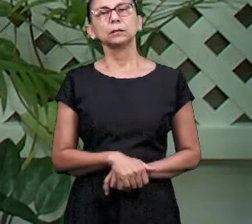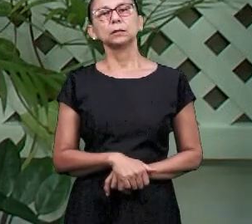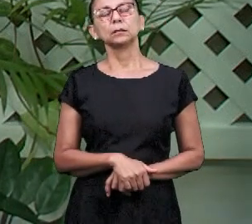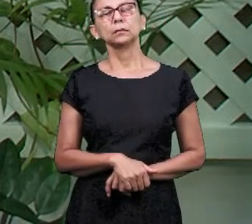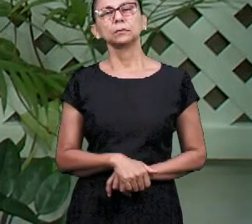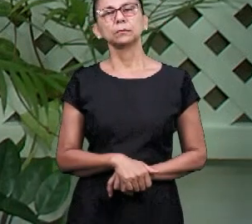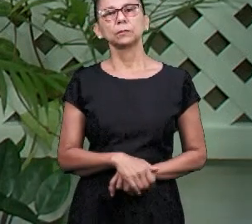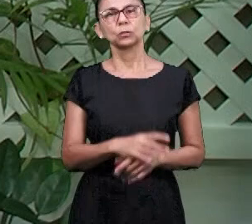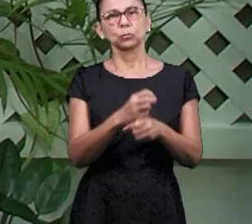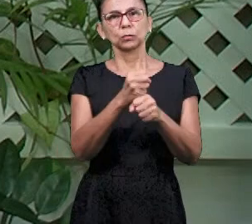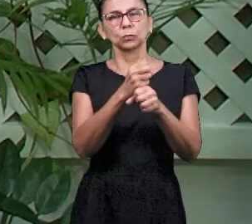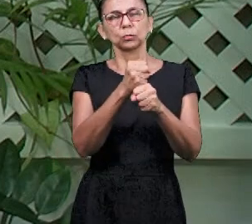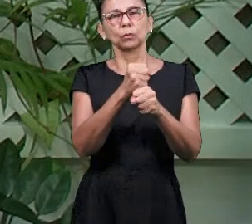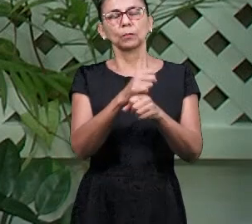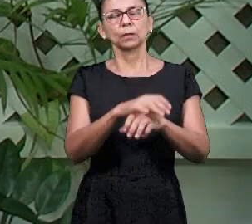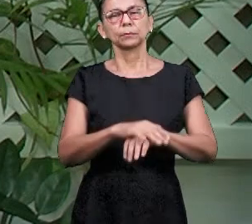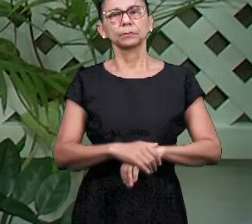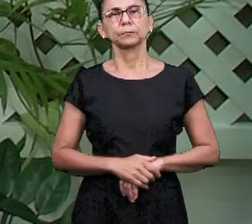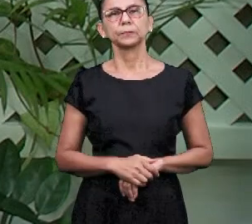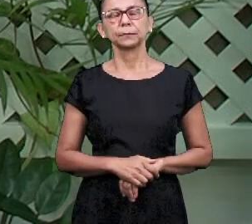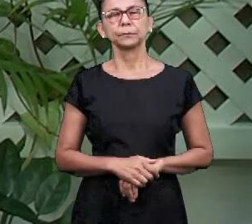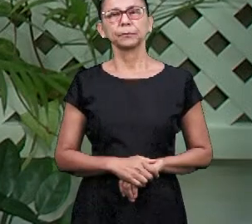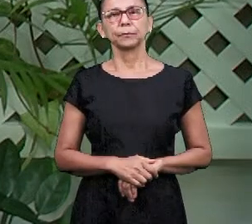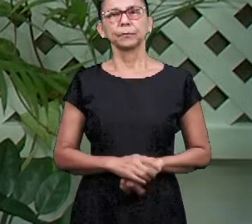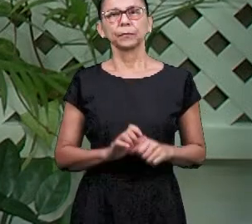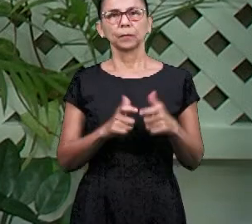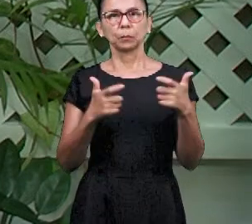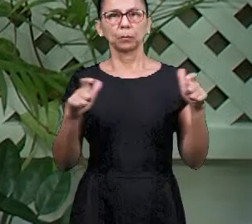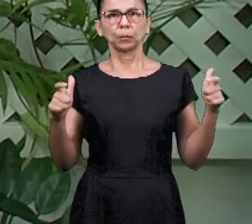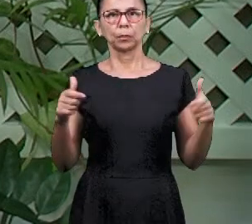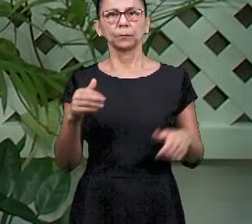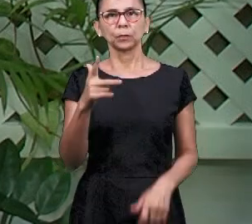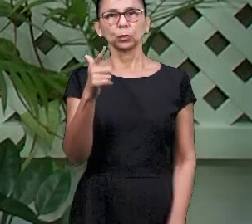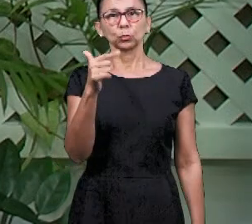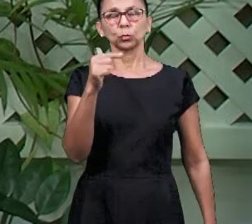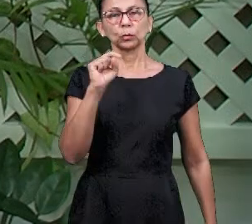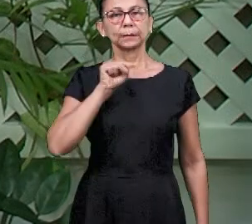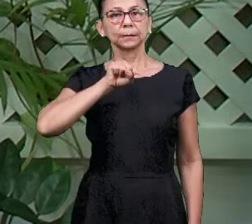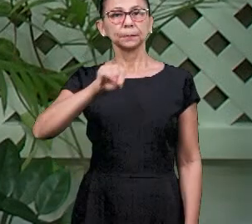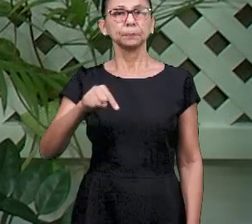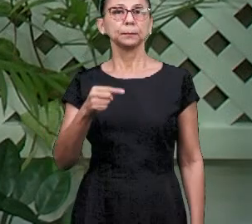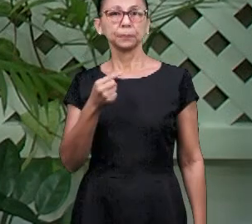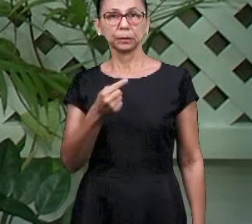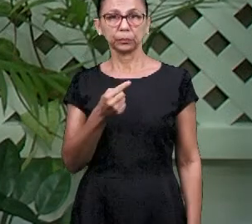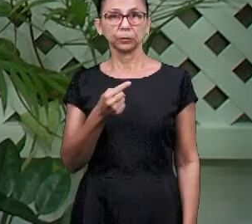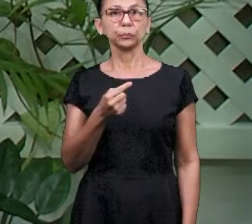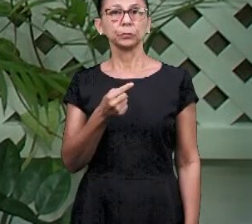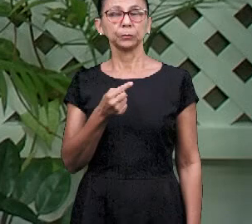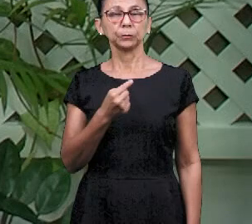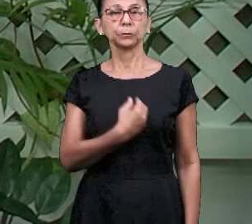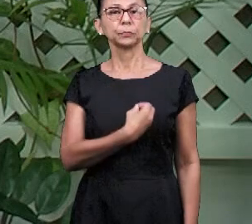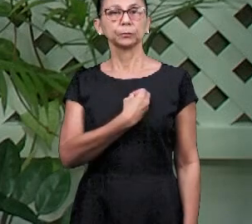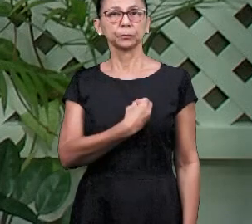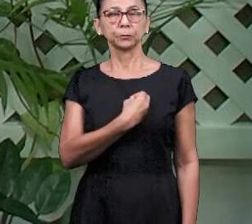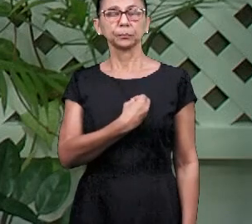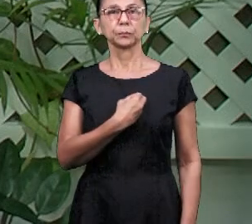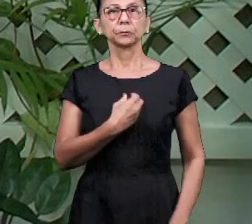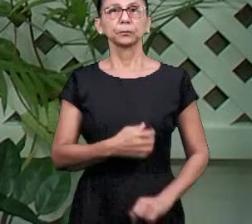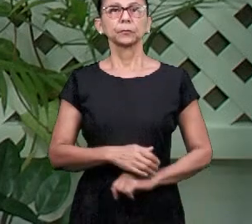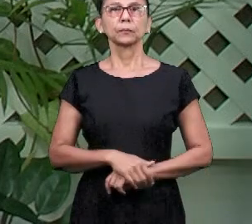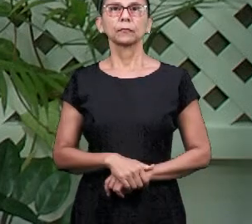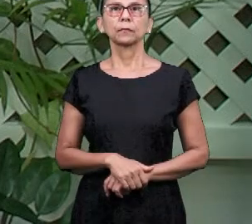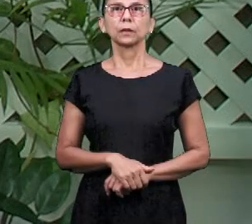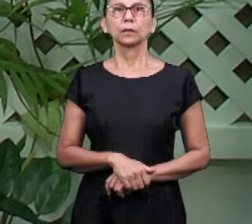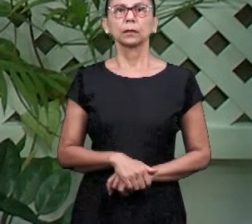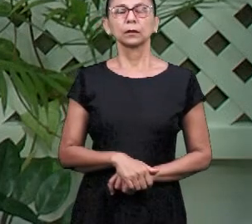Non. Vous êtes un participant d'une doctrine que vous croyez, vous prêchez, vous vivez